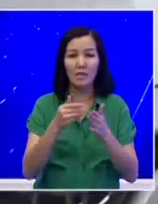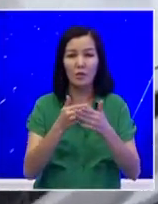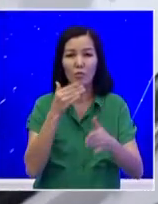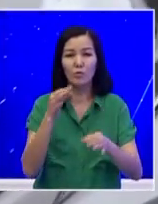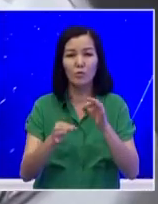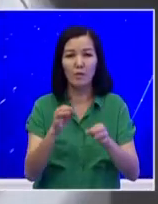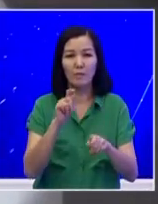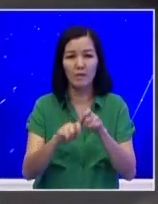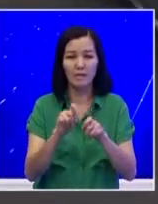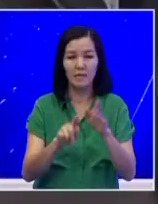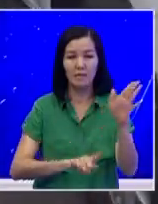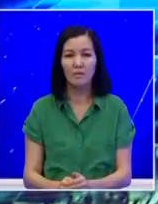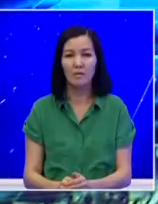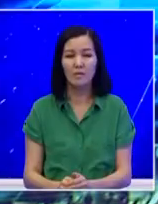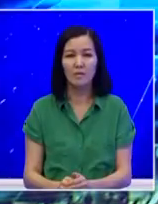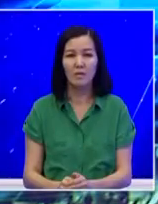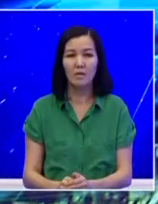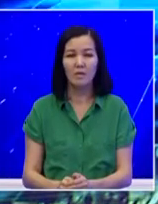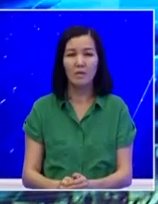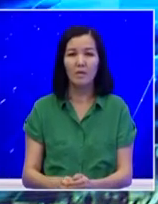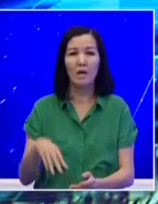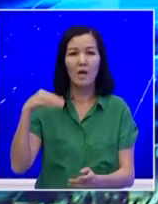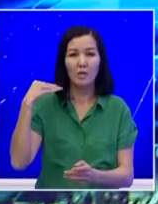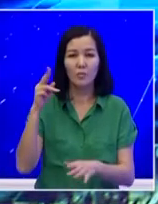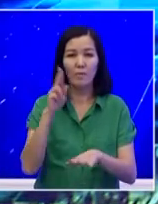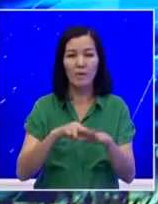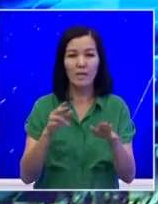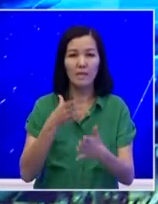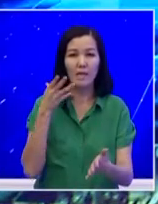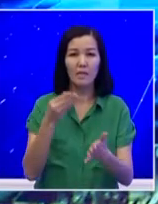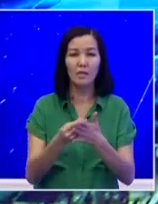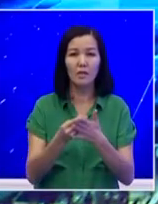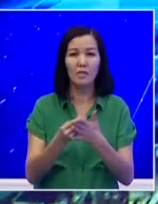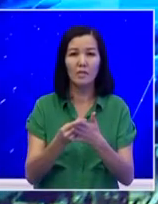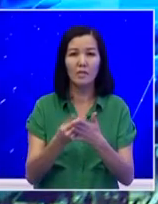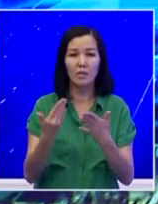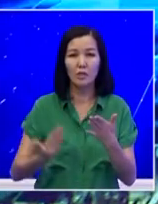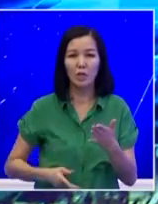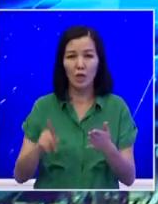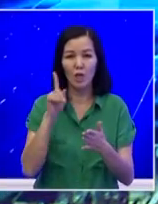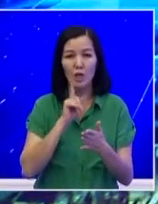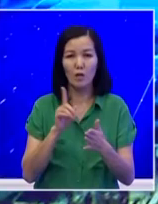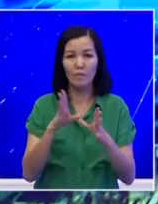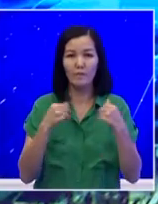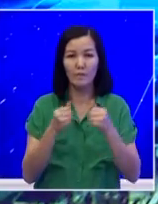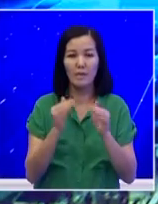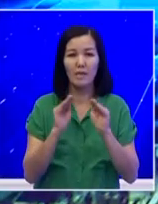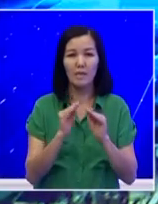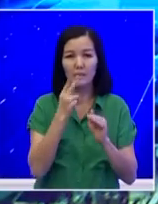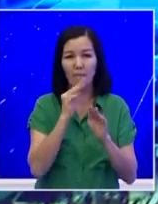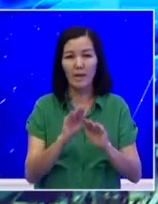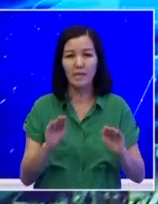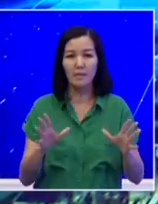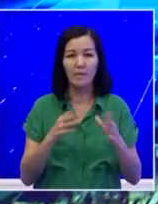досудебное расследование. А в Актобе полицейский оплатил долг за съемное жилье семье с маленькими детьми.